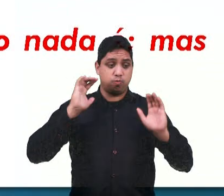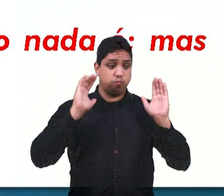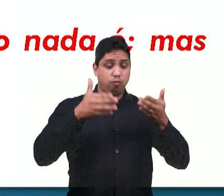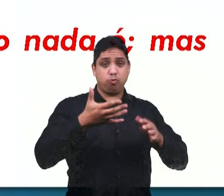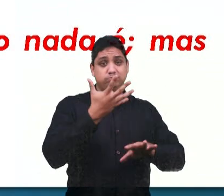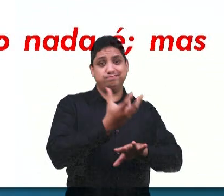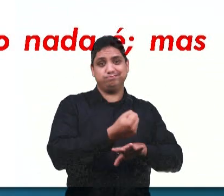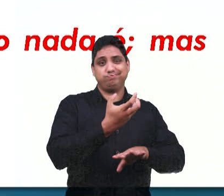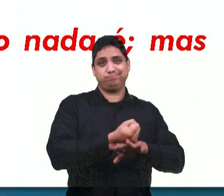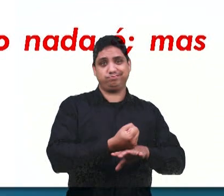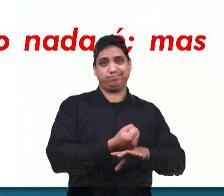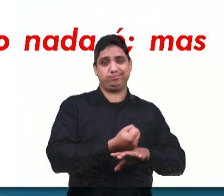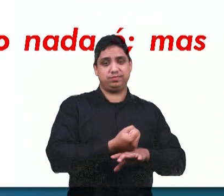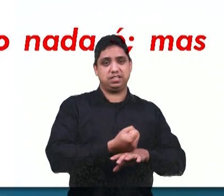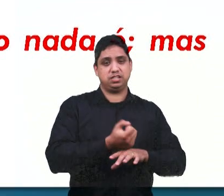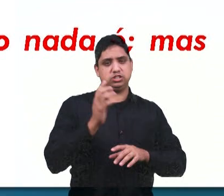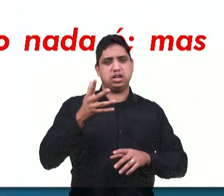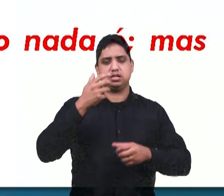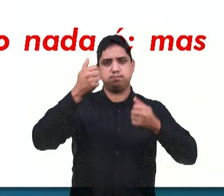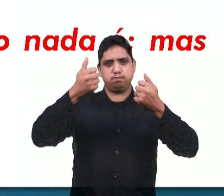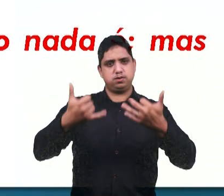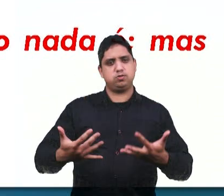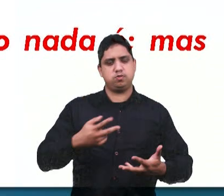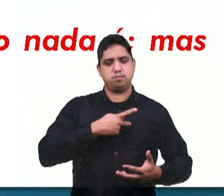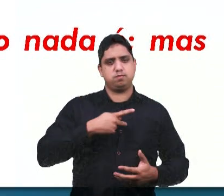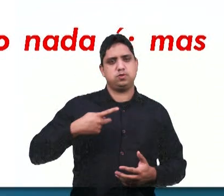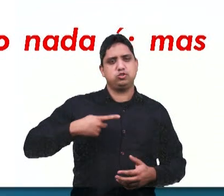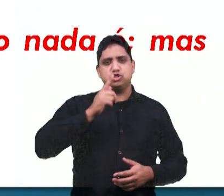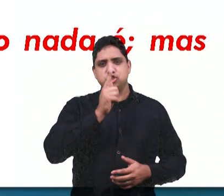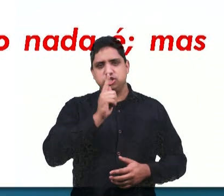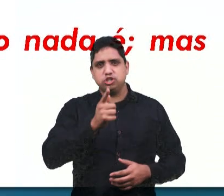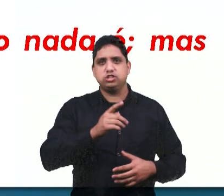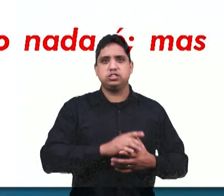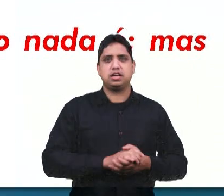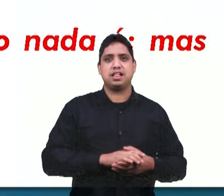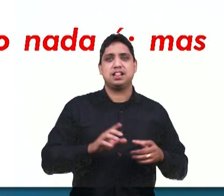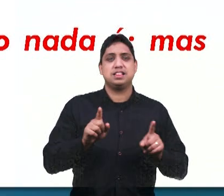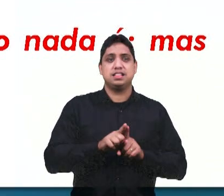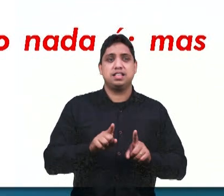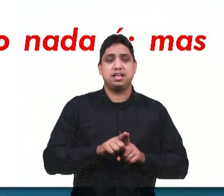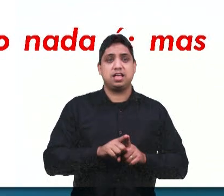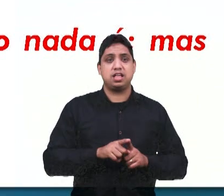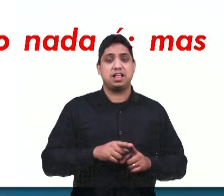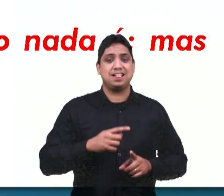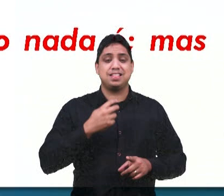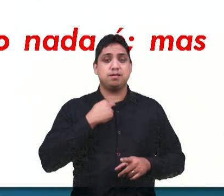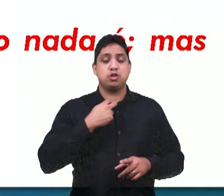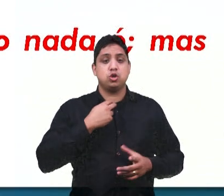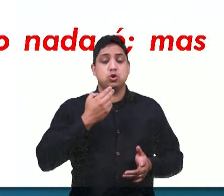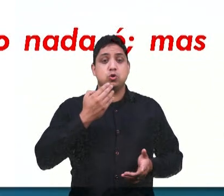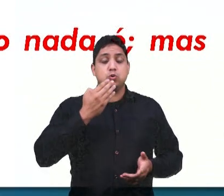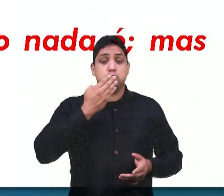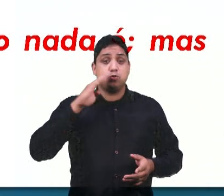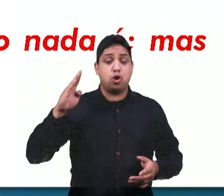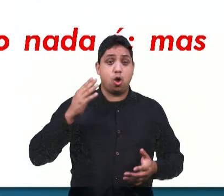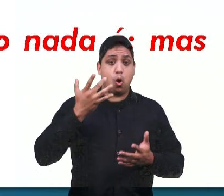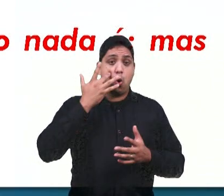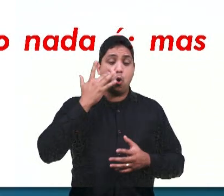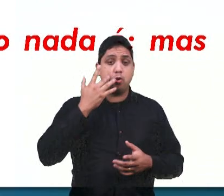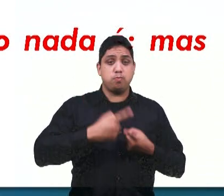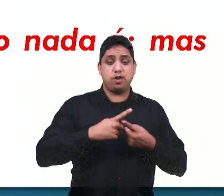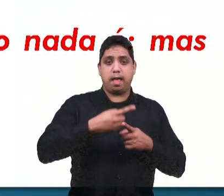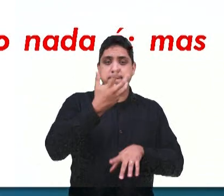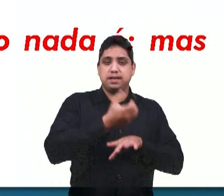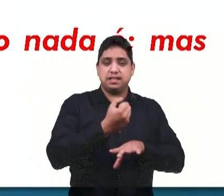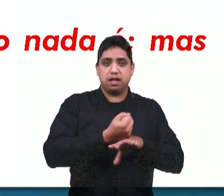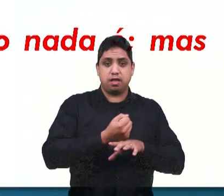en compte le matériel, très bien expliqué ici par le pasteur Jodetti, et on ne pouvait pas jurer par l'or parce